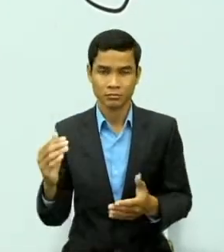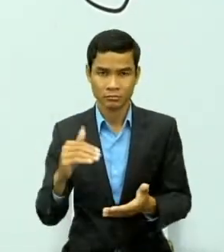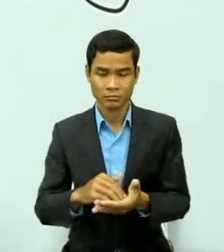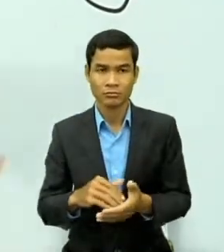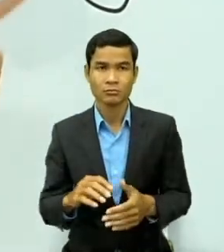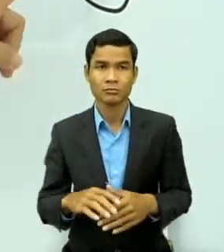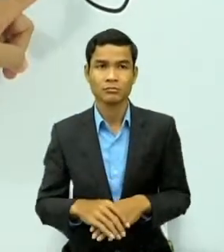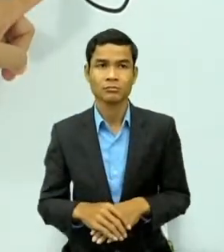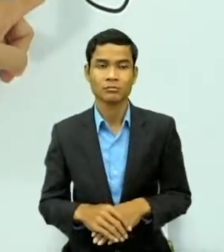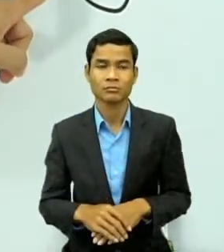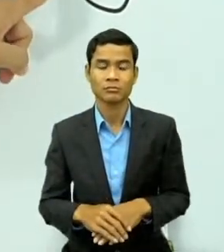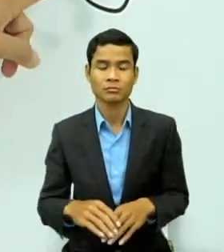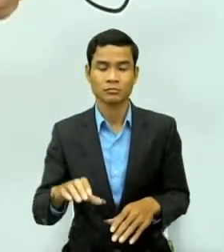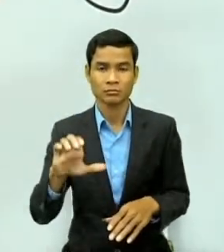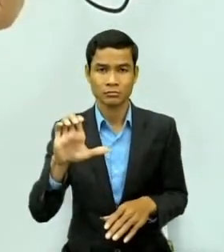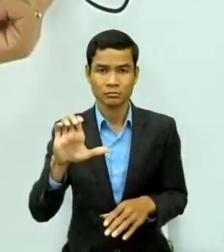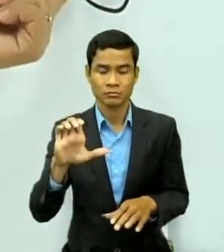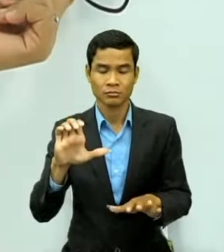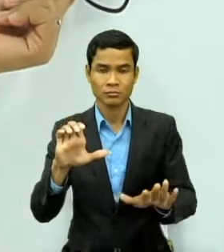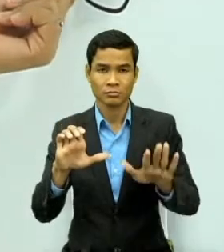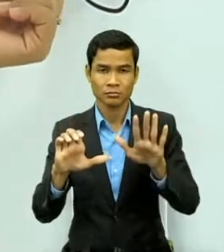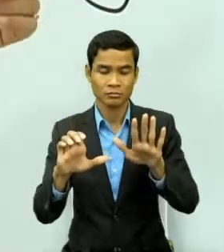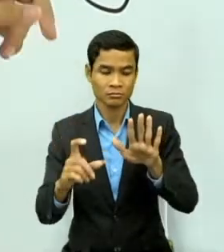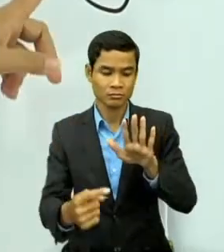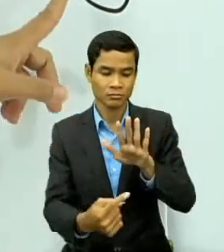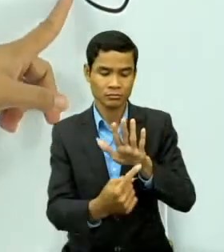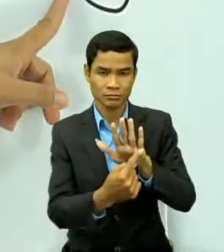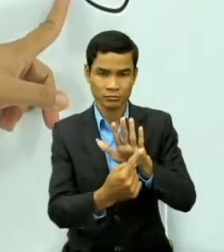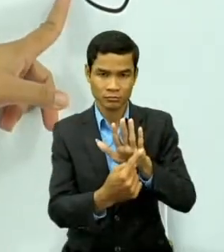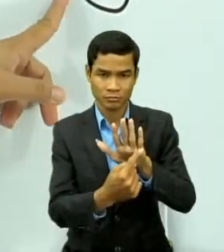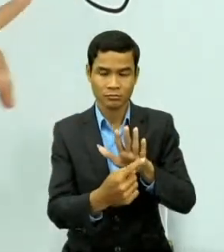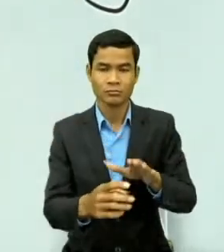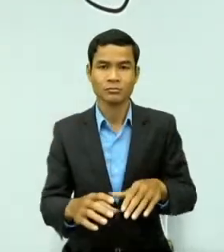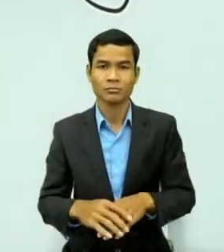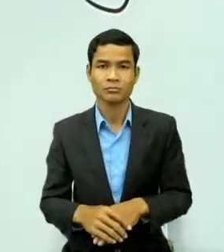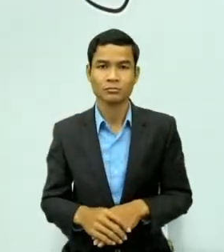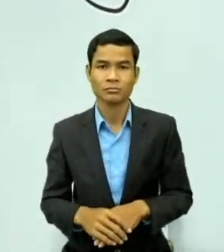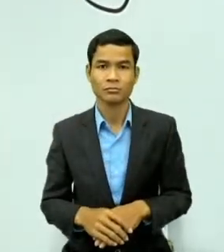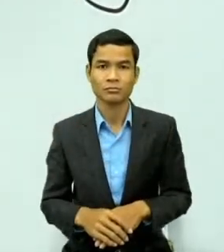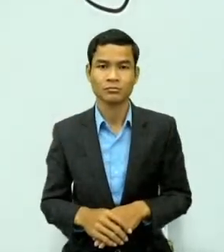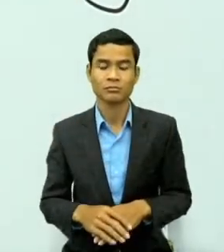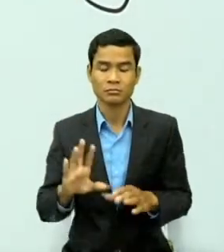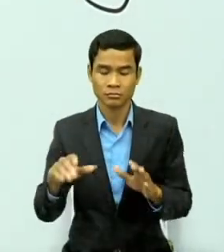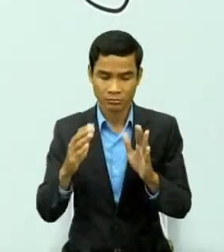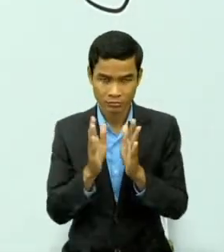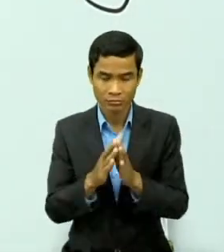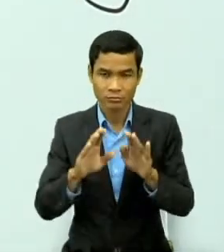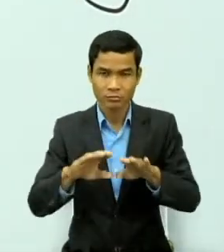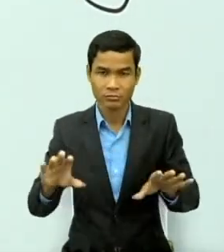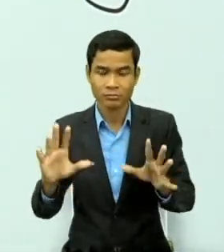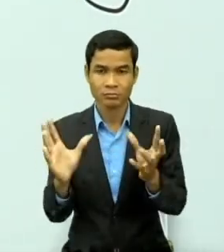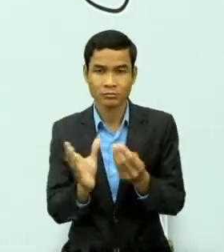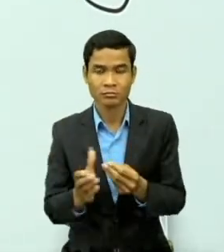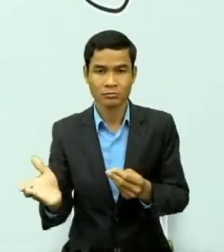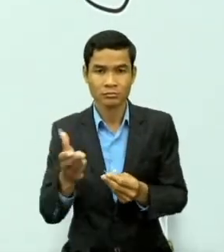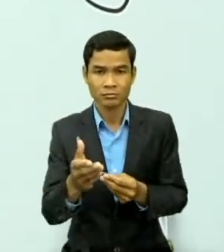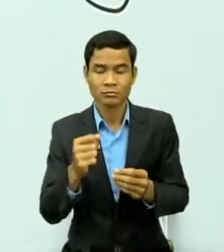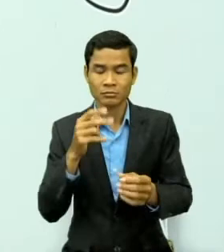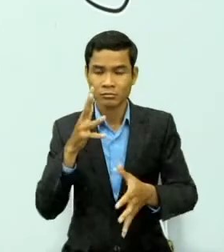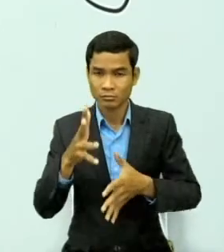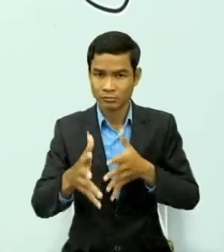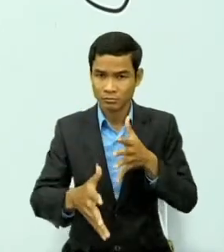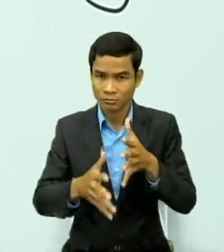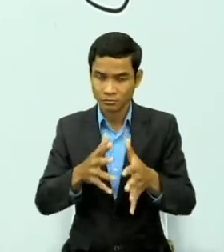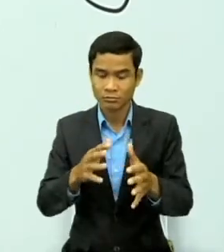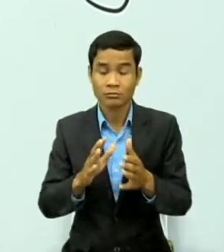តណាឆអឺឈើចាអរគុណកូនកូនឥឡូវកូនកូនបានអាន